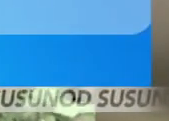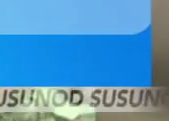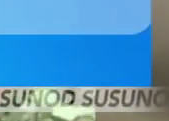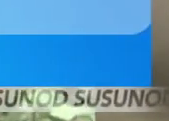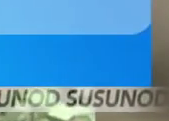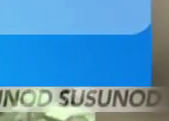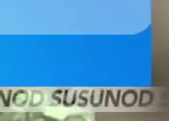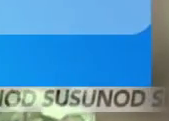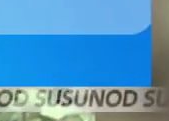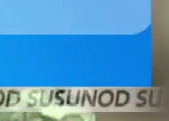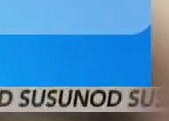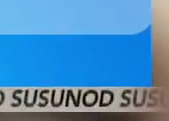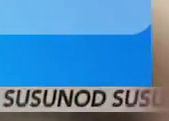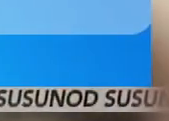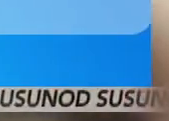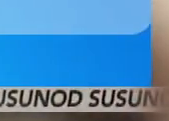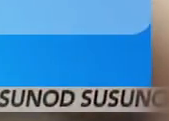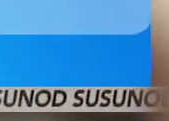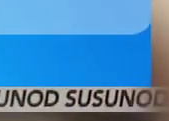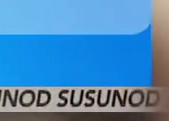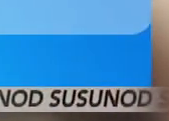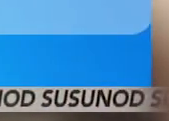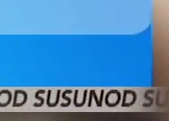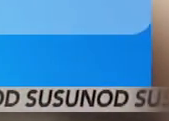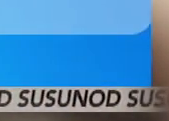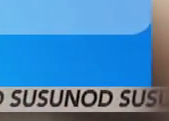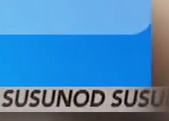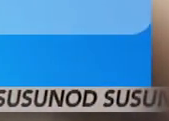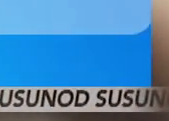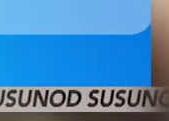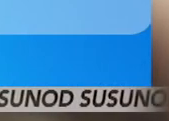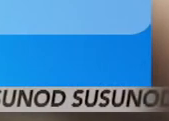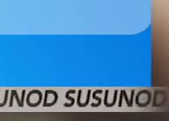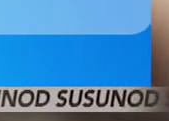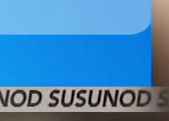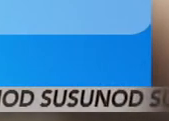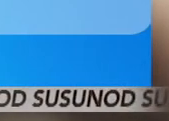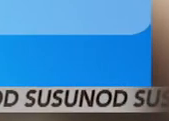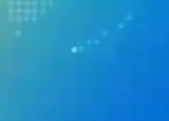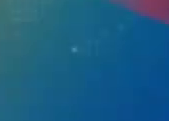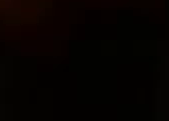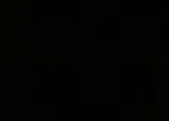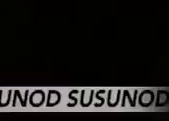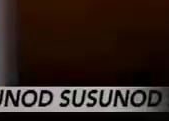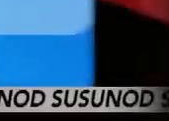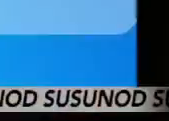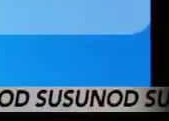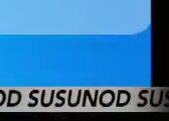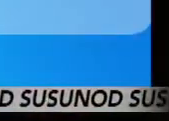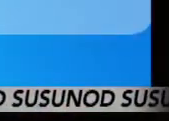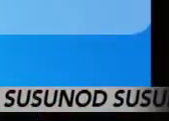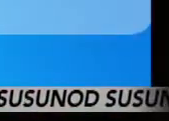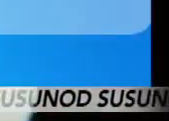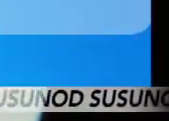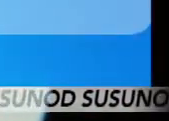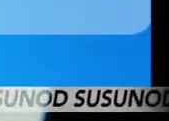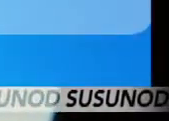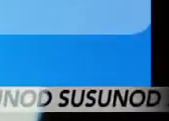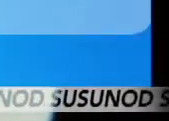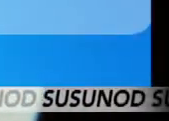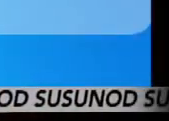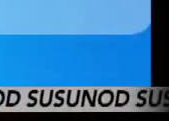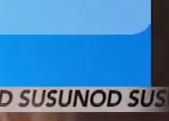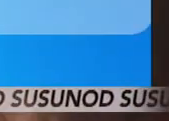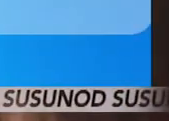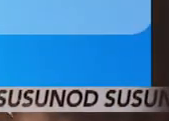Susunod, ilang alagang hayop sa Sipoco at Camarines Sur nangamatay dahil natutuklaw raw ng ahas. Ngayong